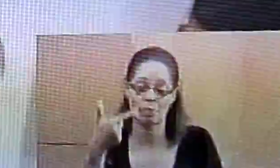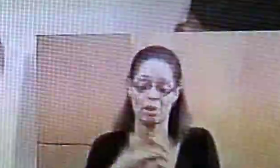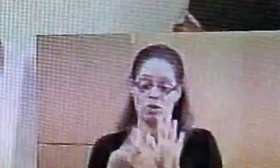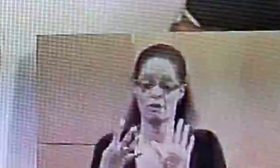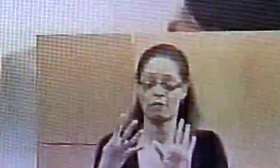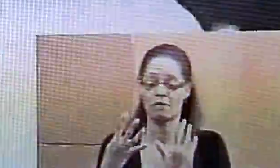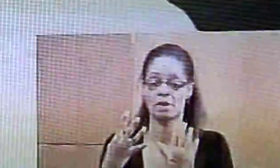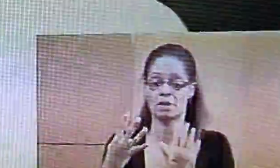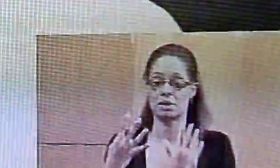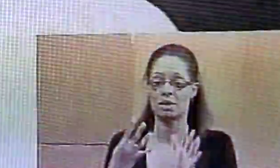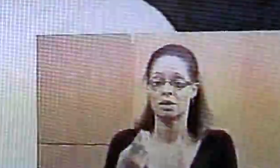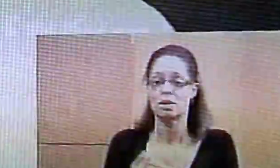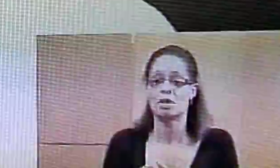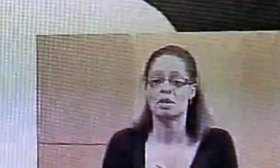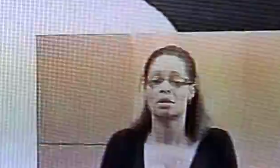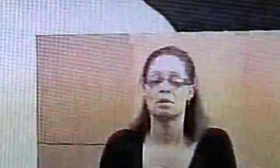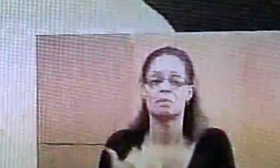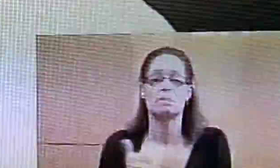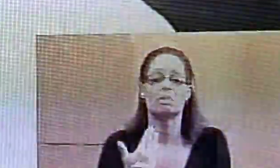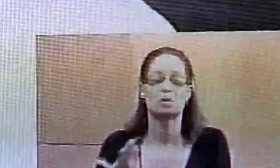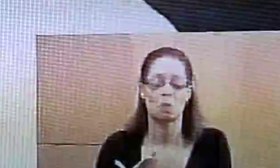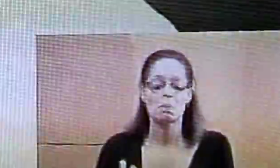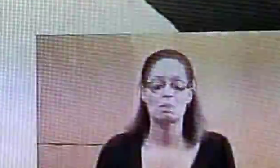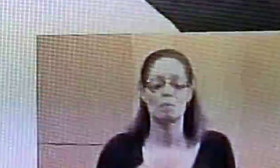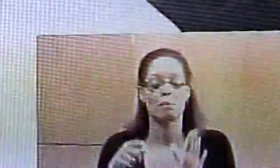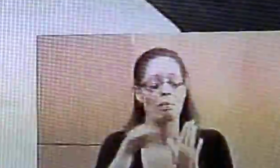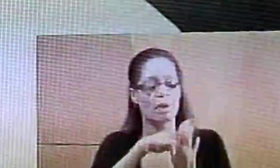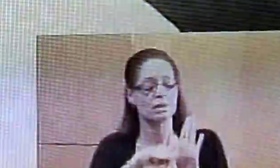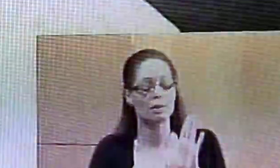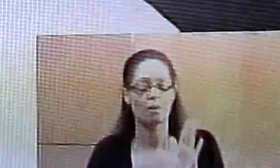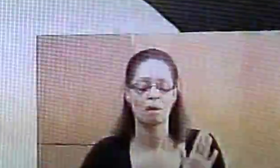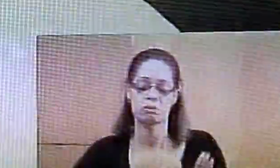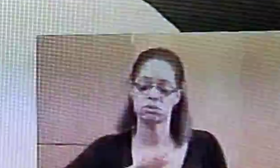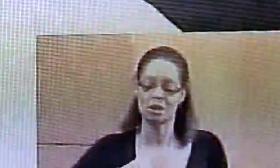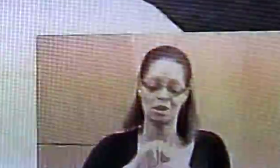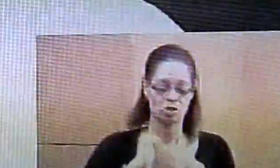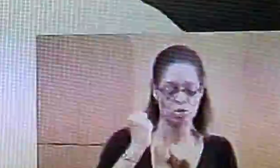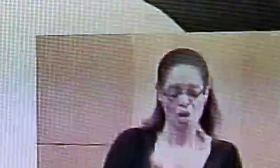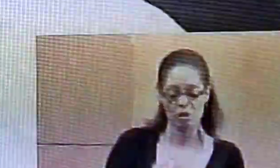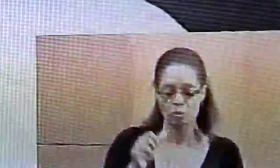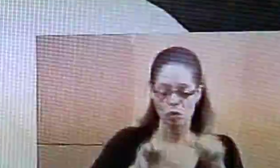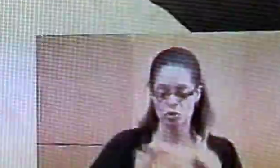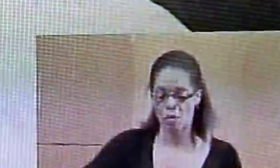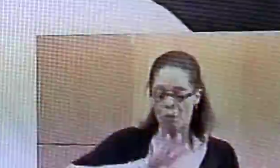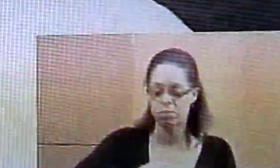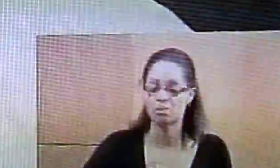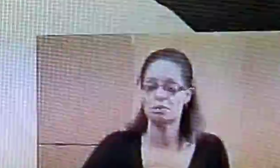2009, que le principe de rattachement des charges et des produits